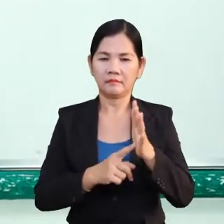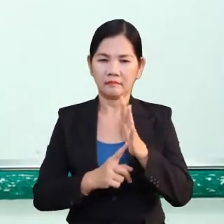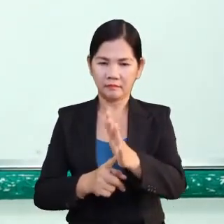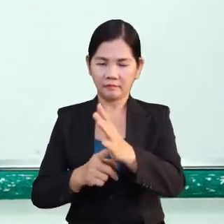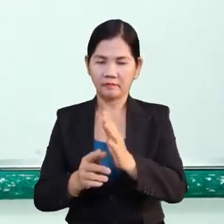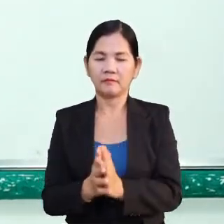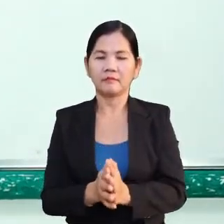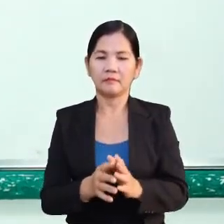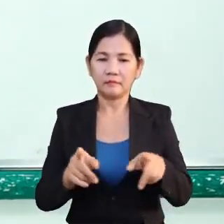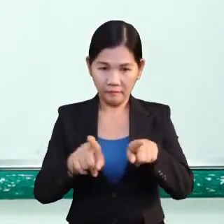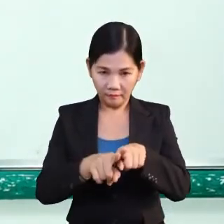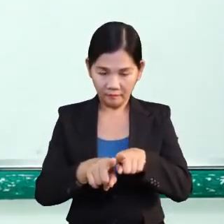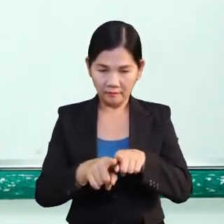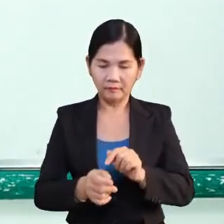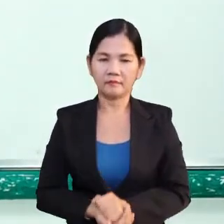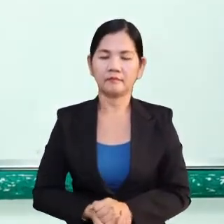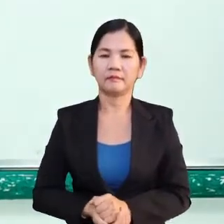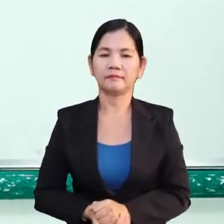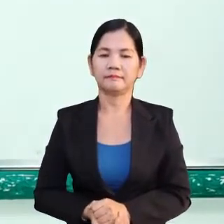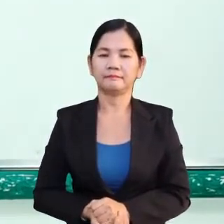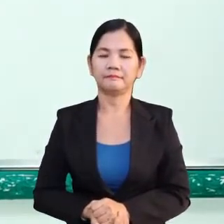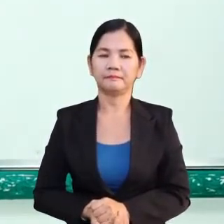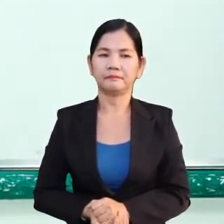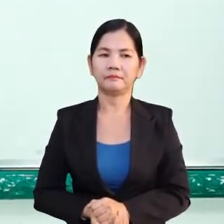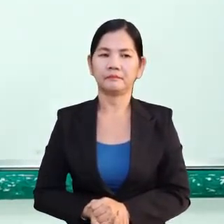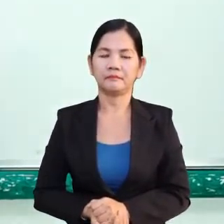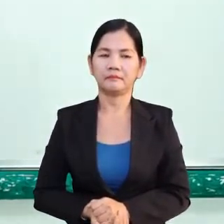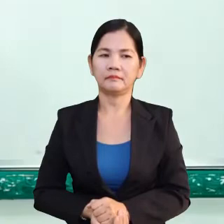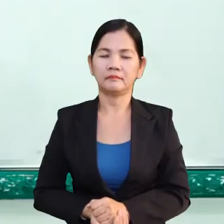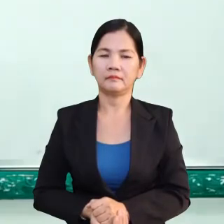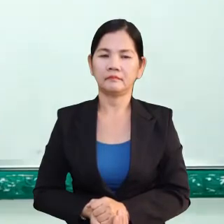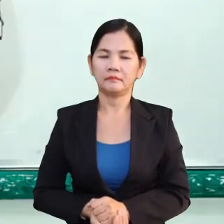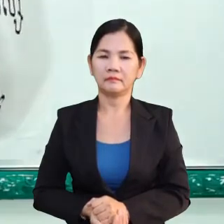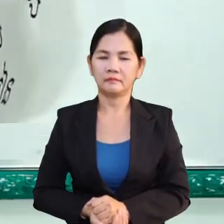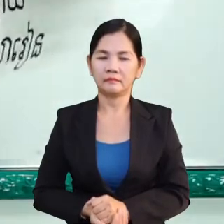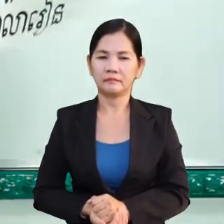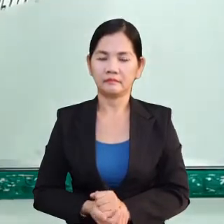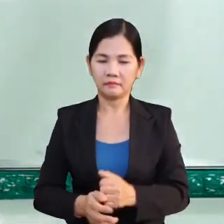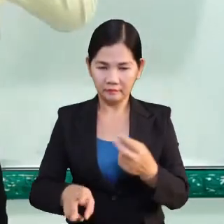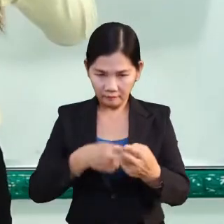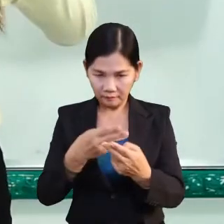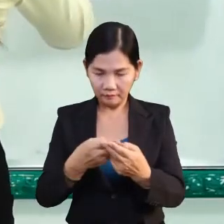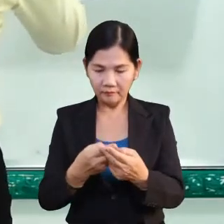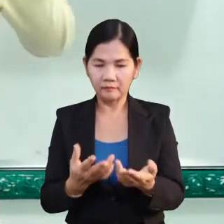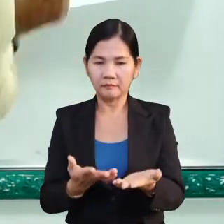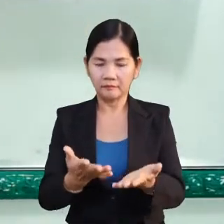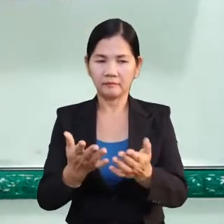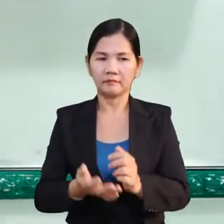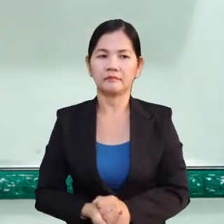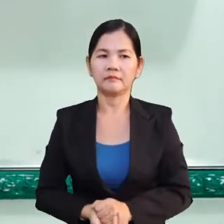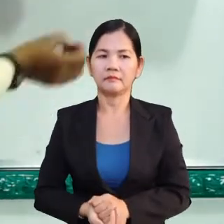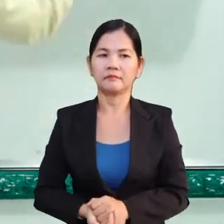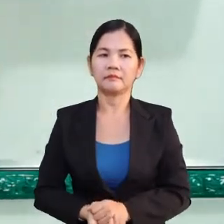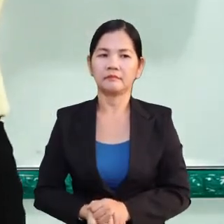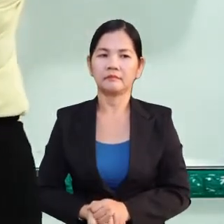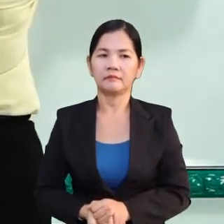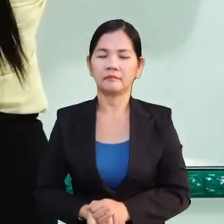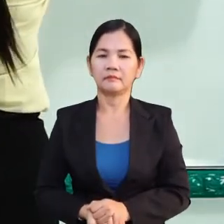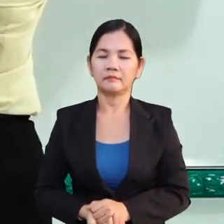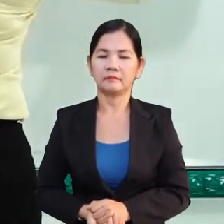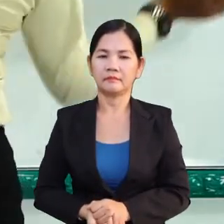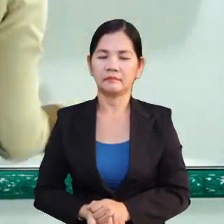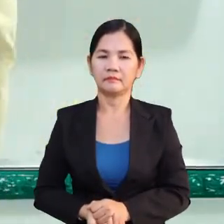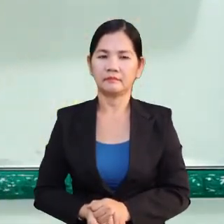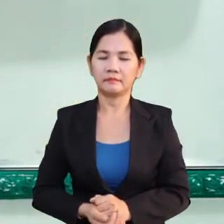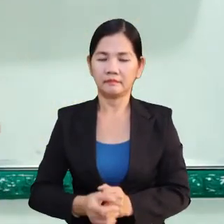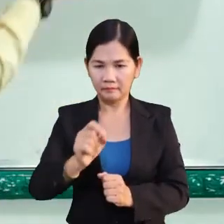នជារួមទាំងអស់គ្នានេះគឺជាចម្លើយដែលកូនបានឆ្លើយអំបញ្ញមិញចាអ្នកគ្រូ